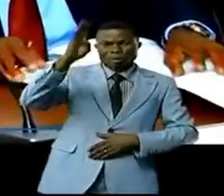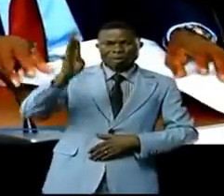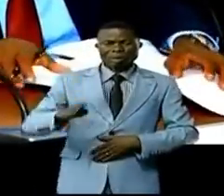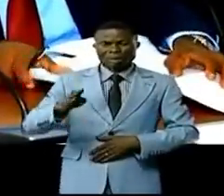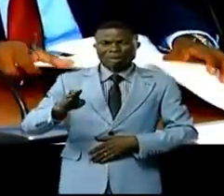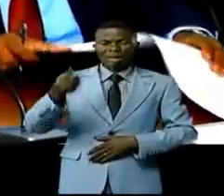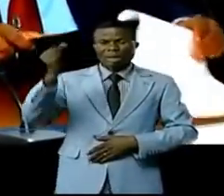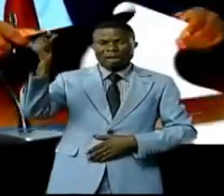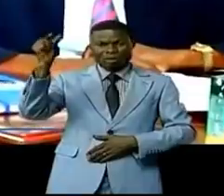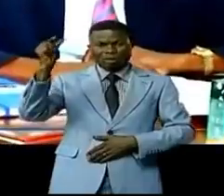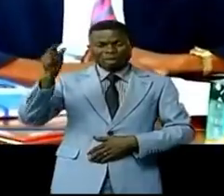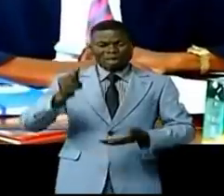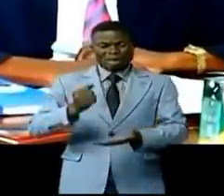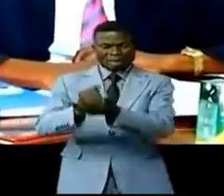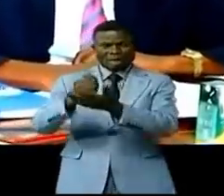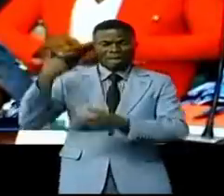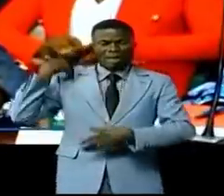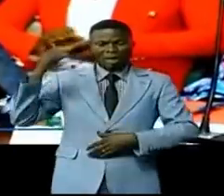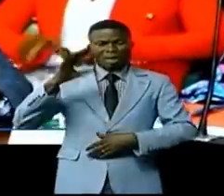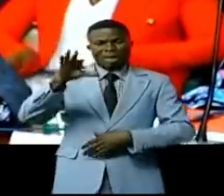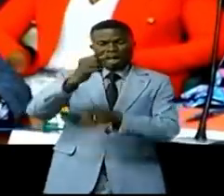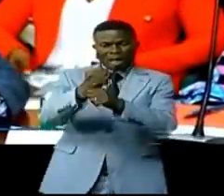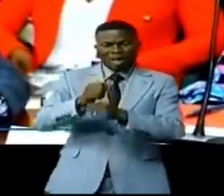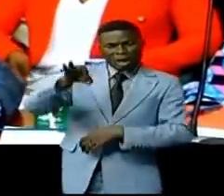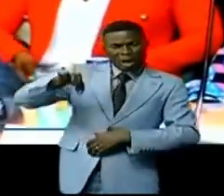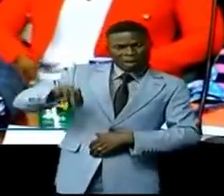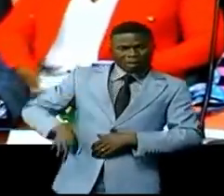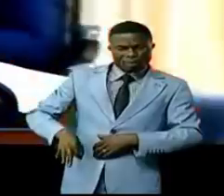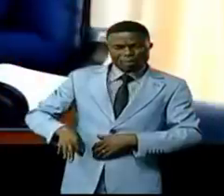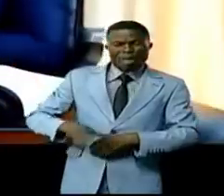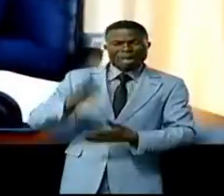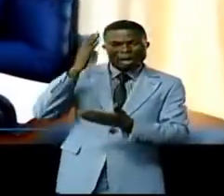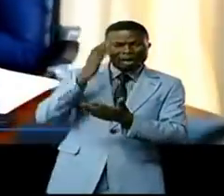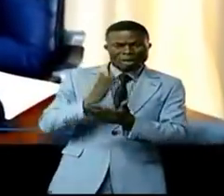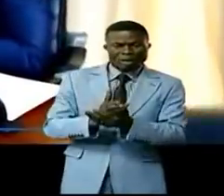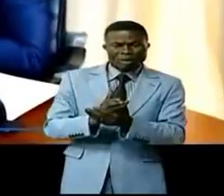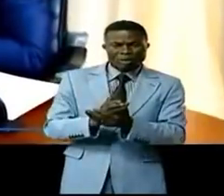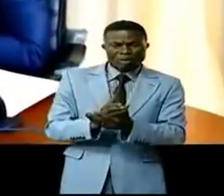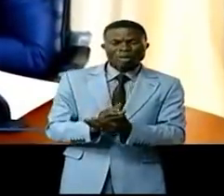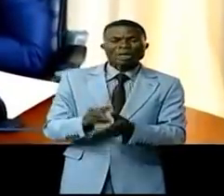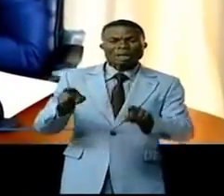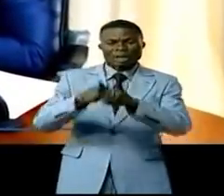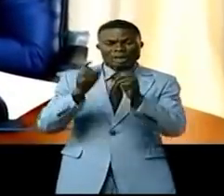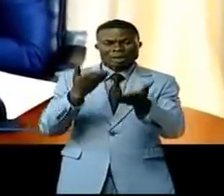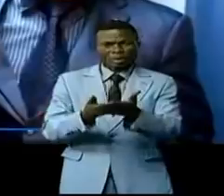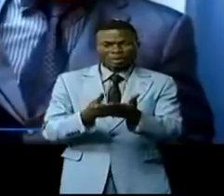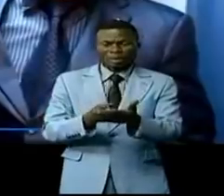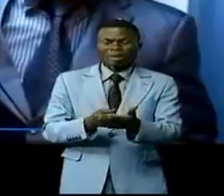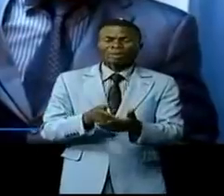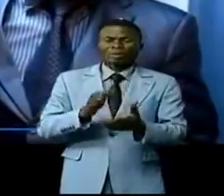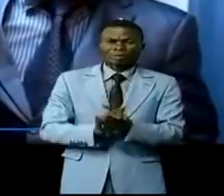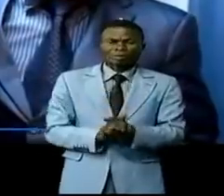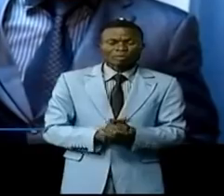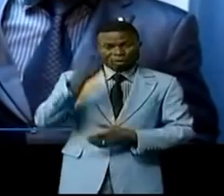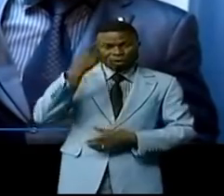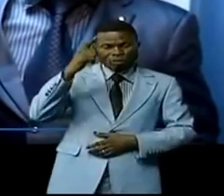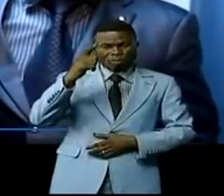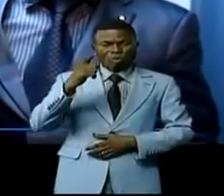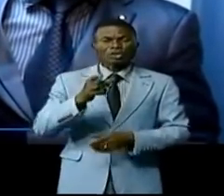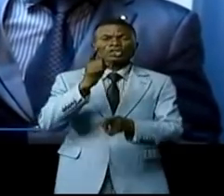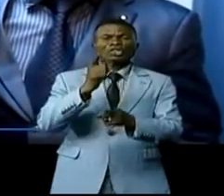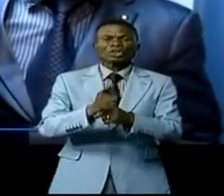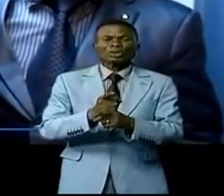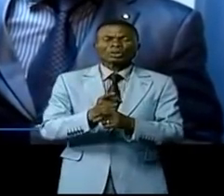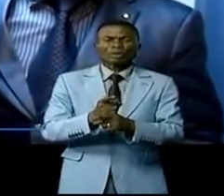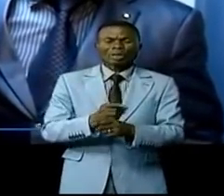miniers. Cela permettra à l'État de gagner en termes de l'élimination de la subvention pour le gazole. C'était pour effectivement